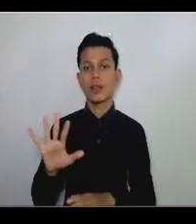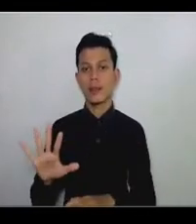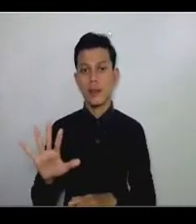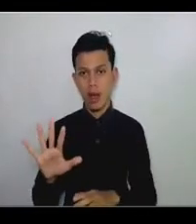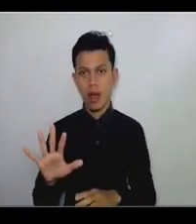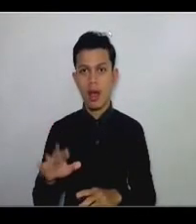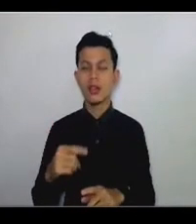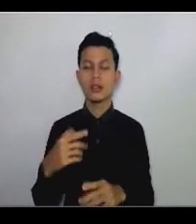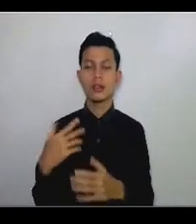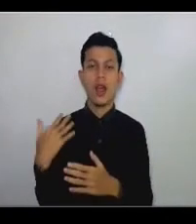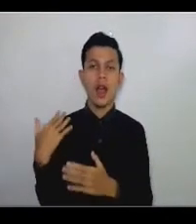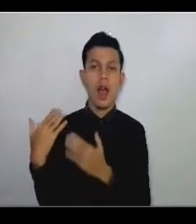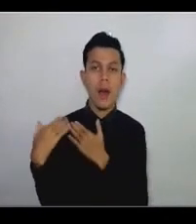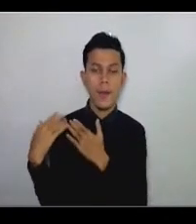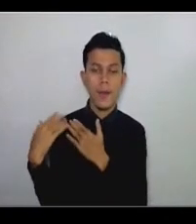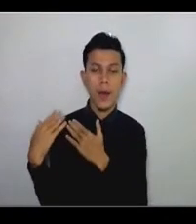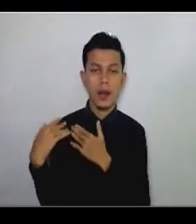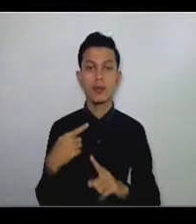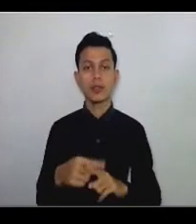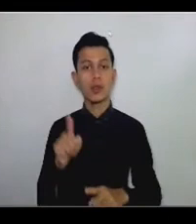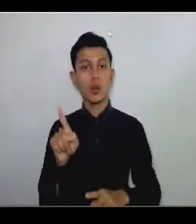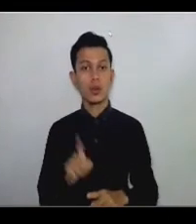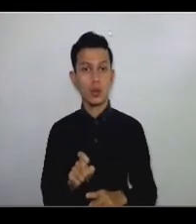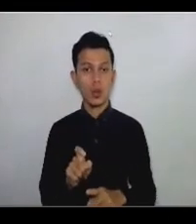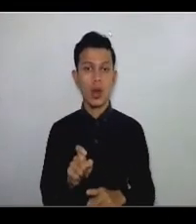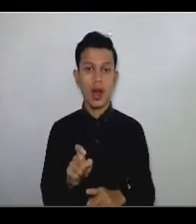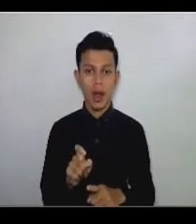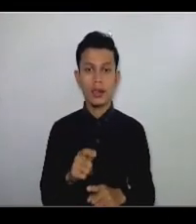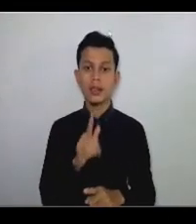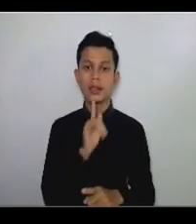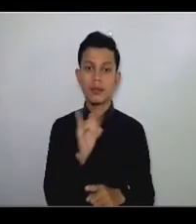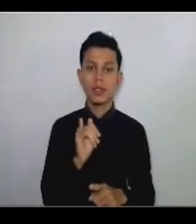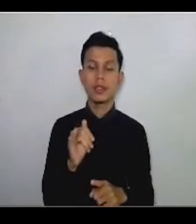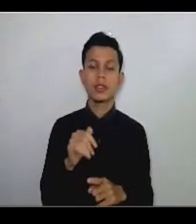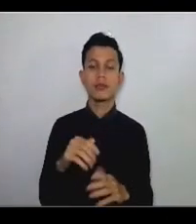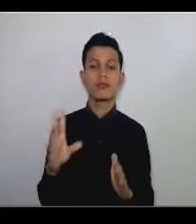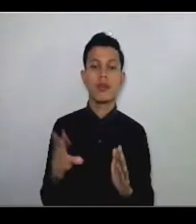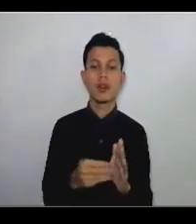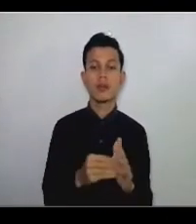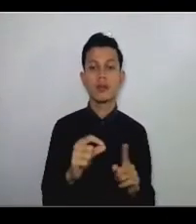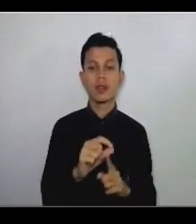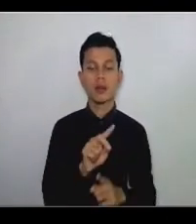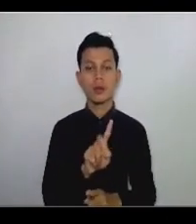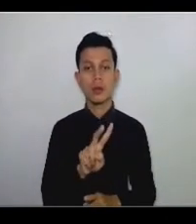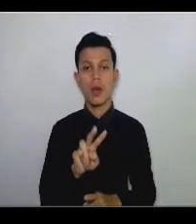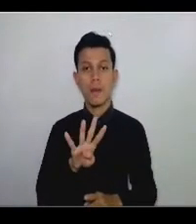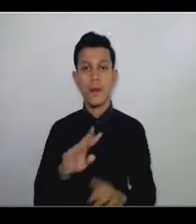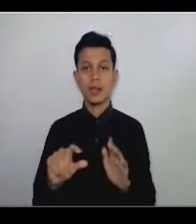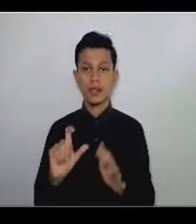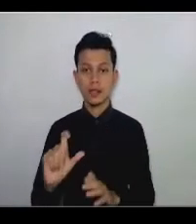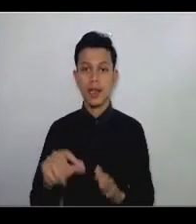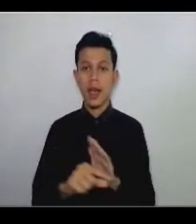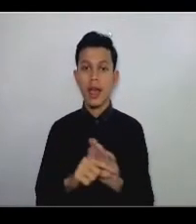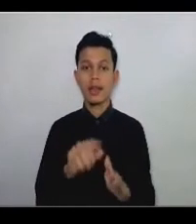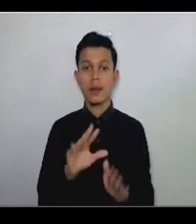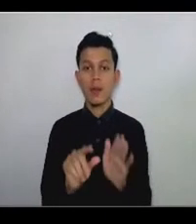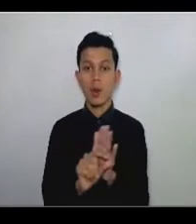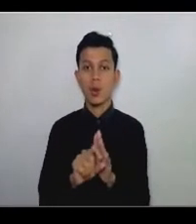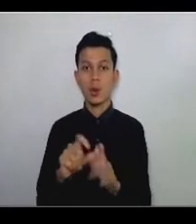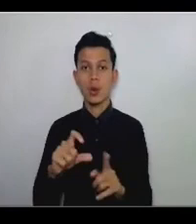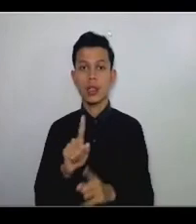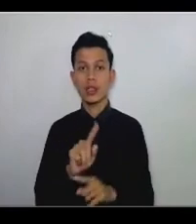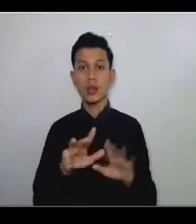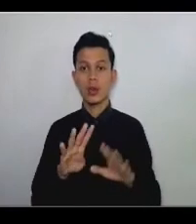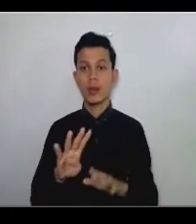sekaligus kebutuhan konstitusional sebagaimana diamanatkan oleh pasal 24c ayat 5 UD 1945